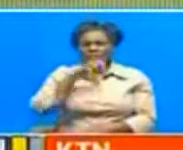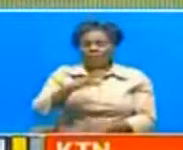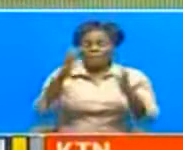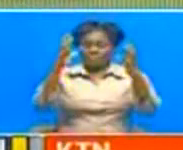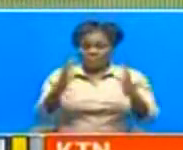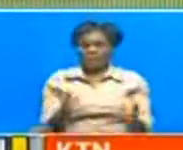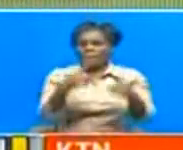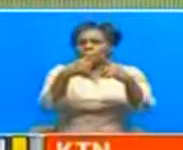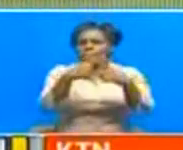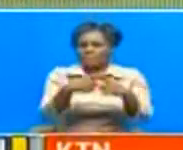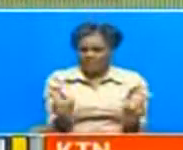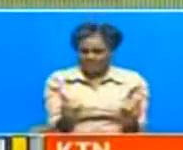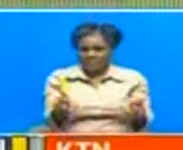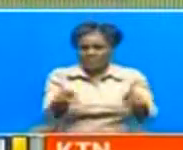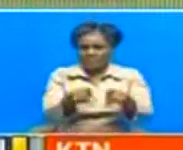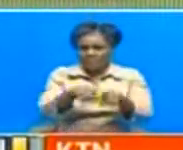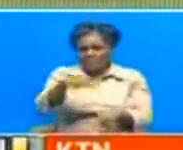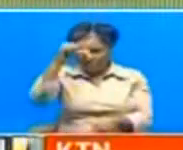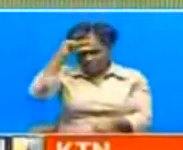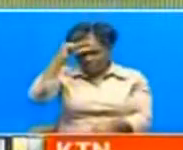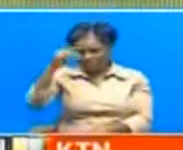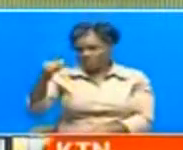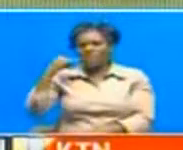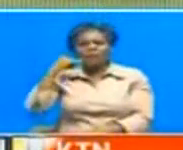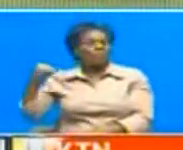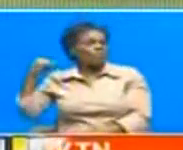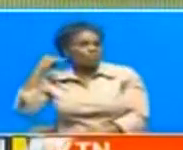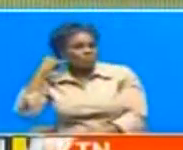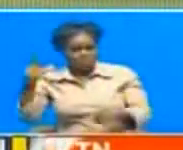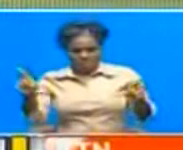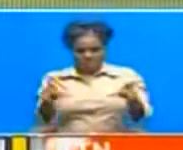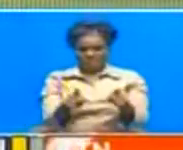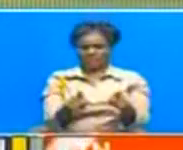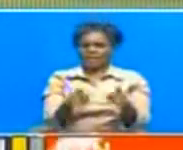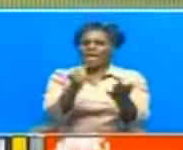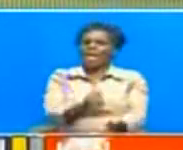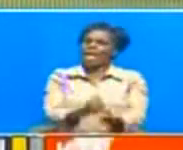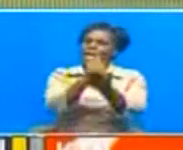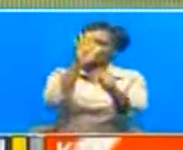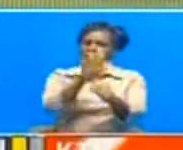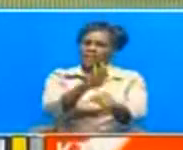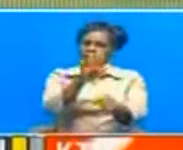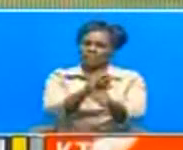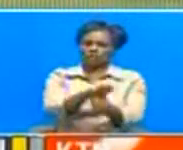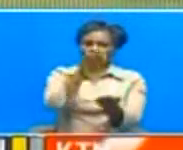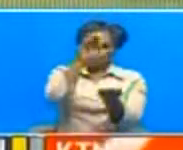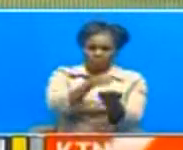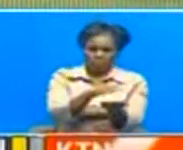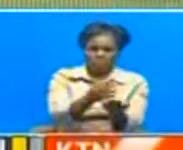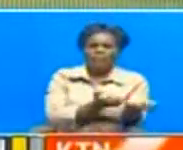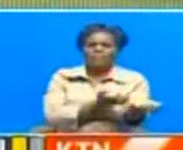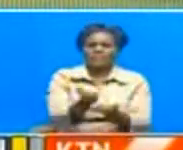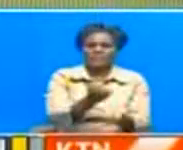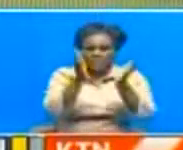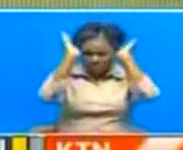wenyeji, lakini kulingana na serikali ya kaunti ya Nakuru, utoaji wa leseni hiyo utasaidia pakubwa katika kupunguza visa vya uzaji wa nyama ya